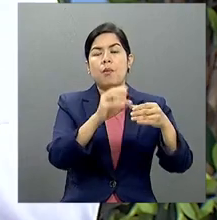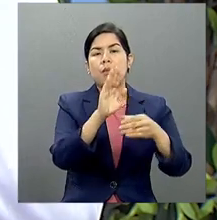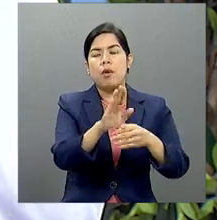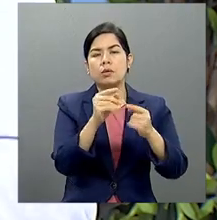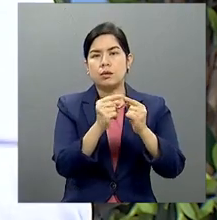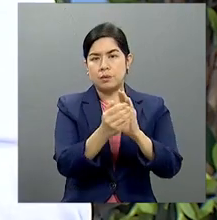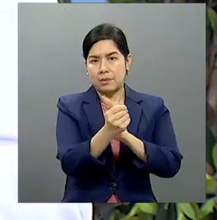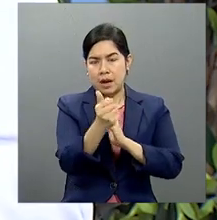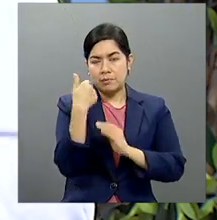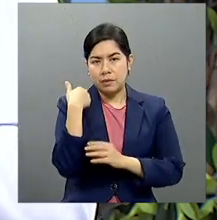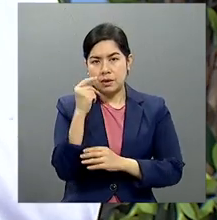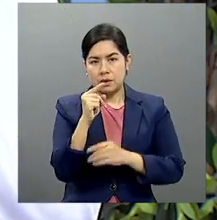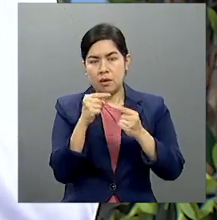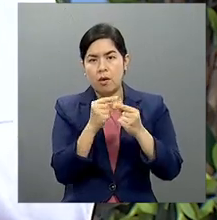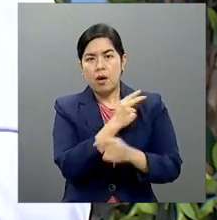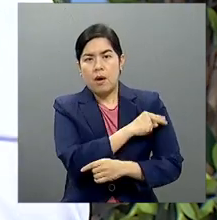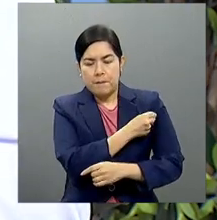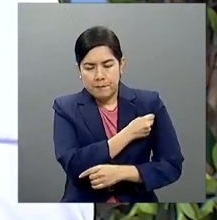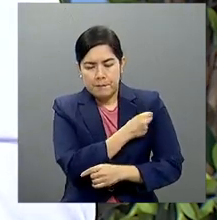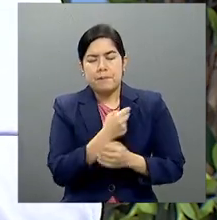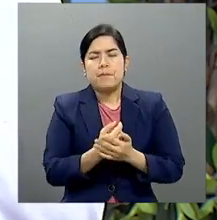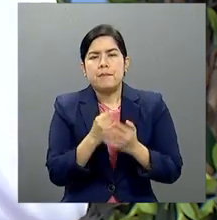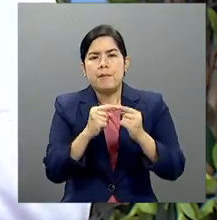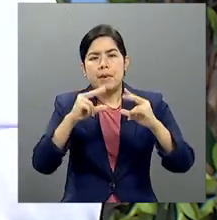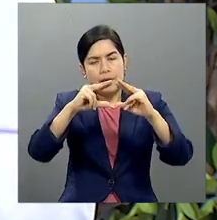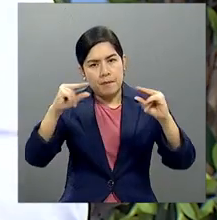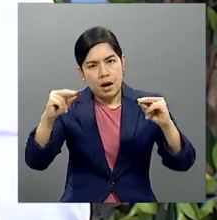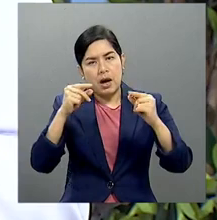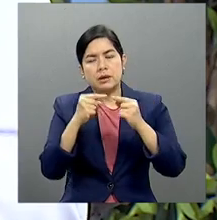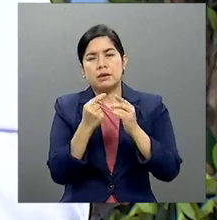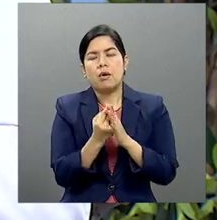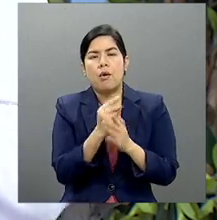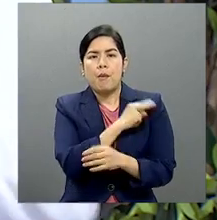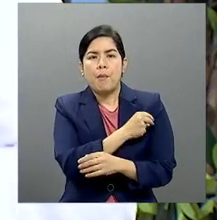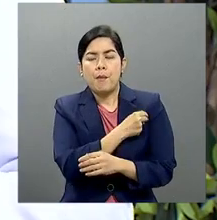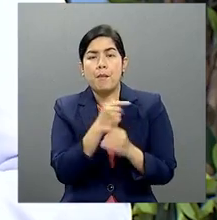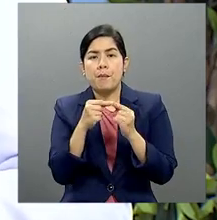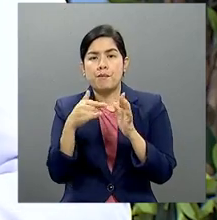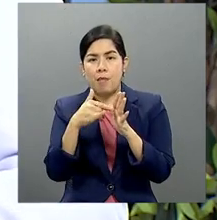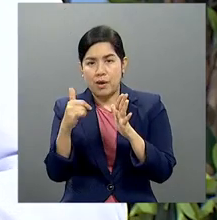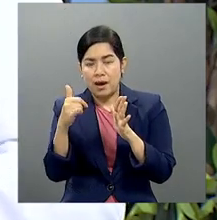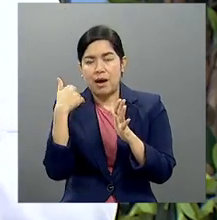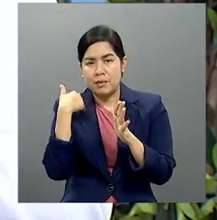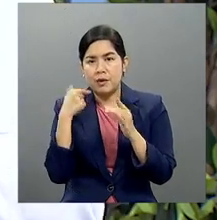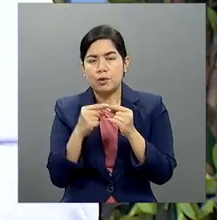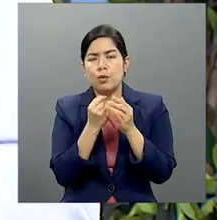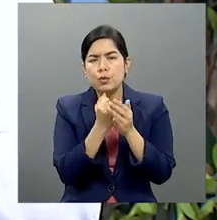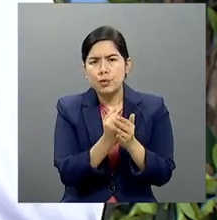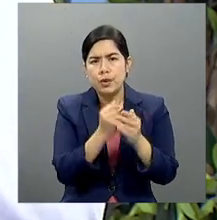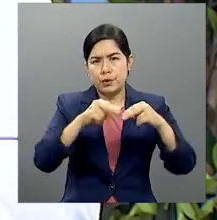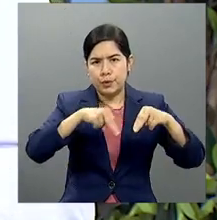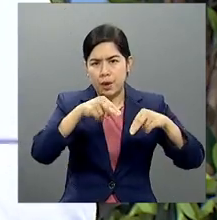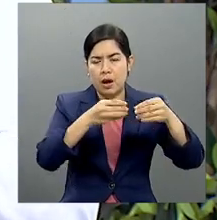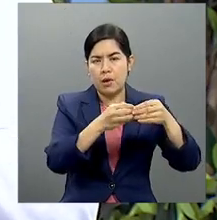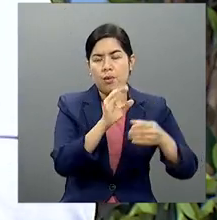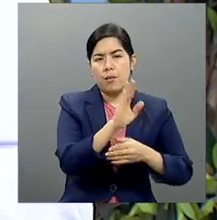รนักกำหนดอาหารรวมไปถึงนักสังคมสงเคราะห์กลุ่มนี้เนี่ยเขาจะมาช่วยดูแลในทุกมิติของผู้ป่วยทั้งปัญหาในเรื่อง